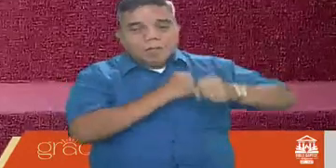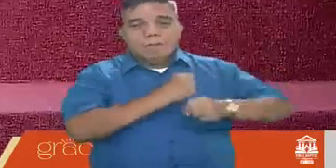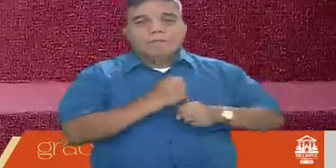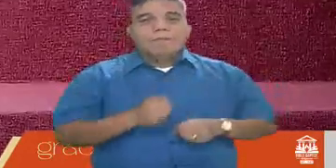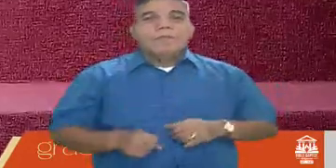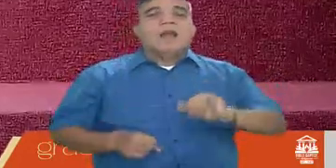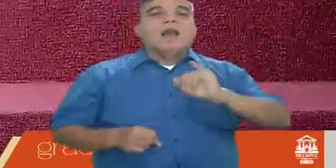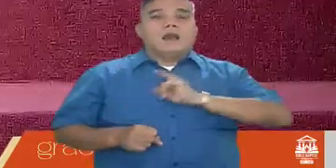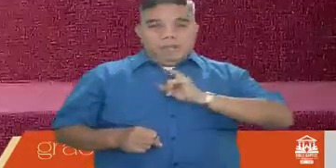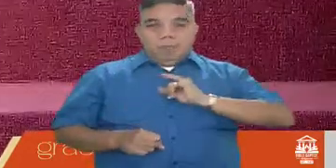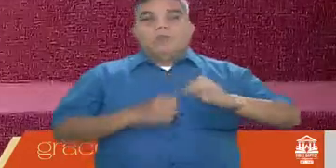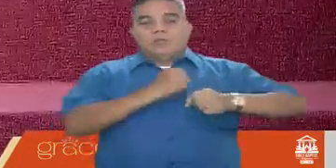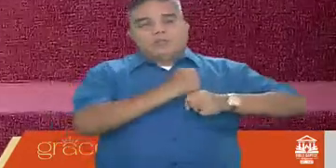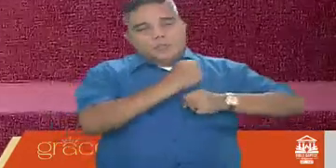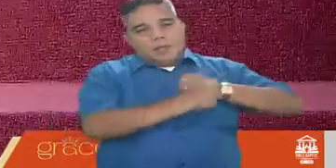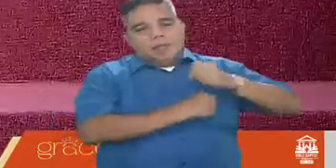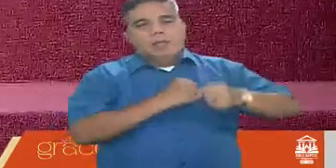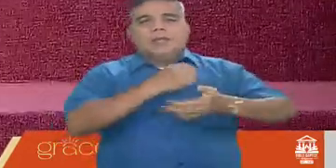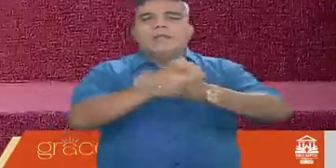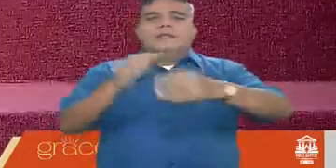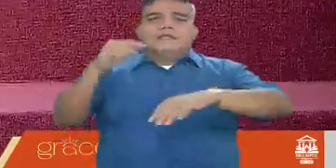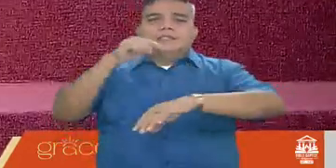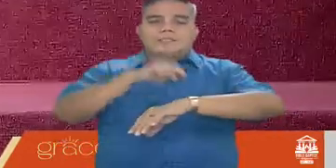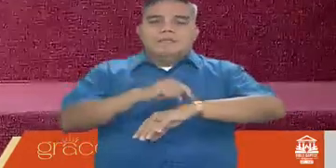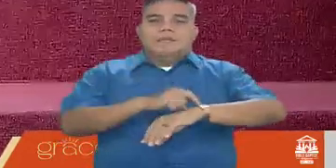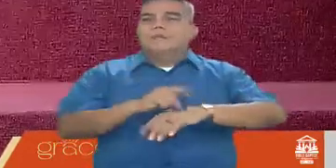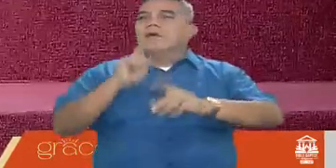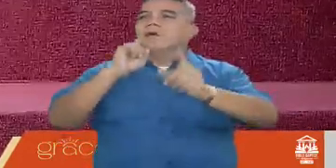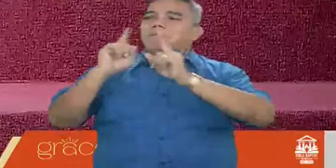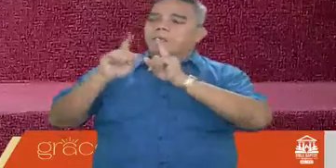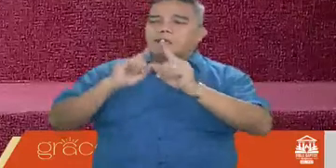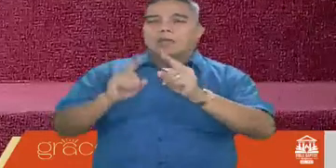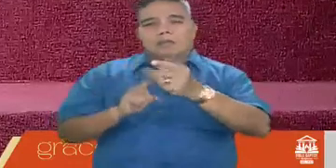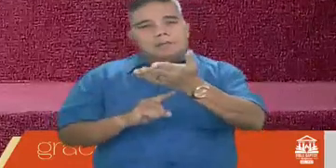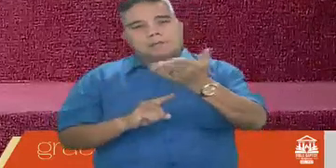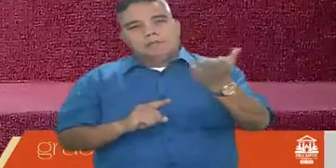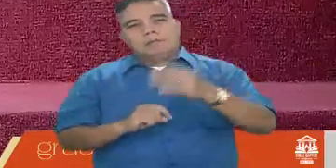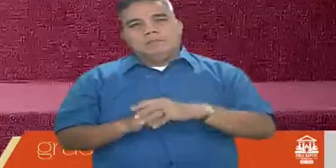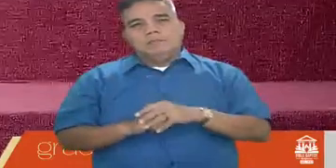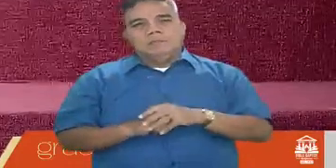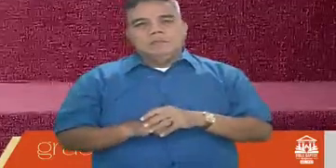Yeah, I am also struggling. Sometimes sa diha nga mag-istoryahan ay ta